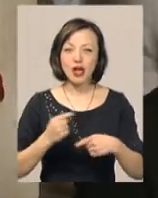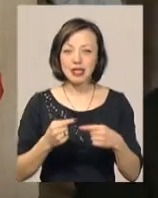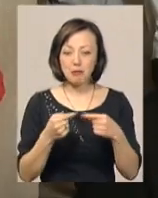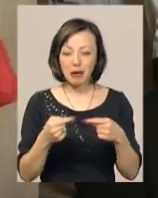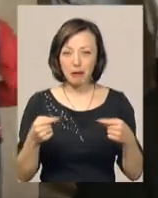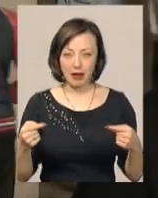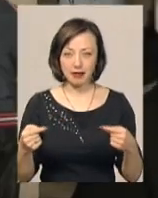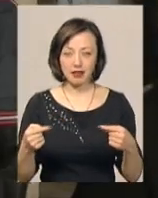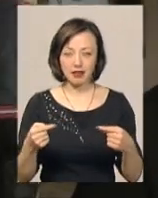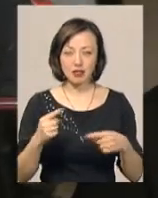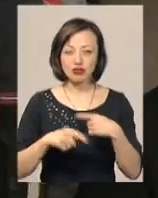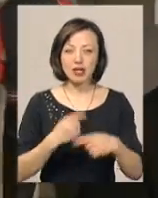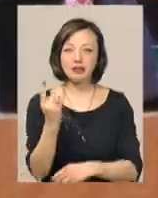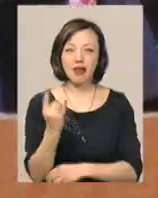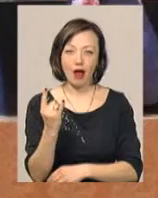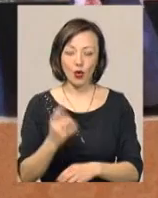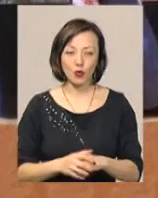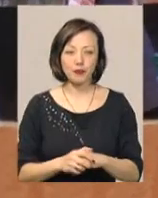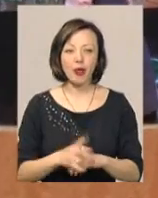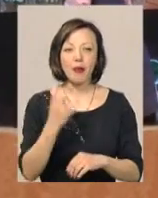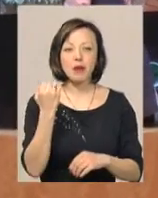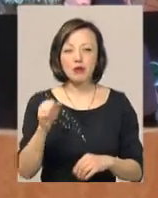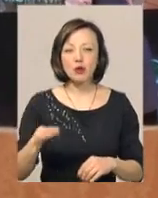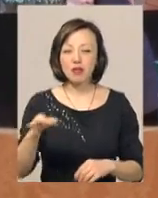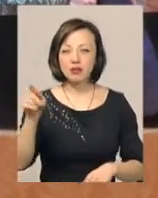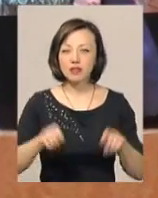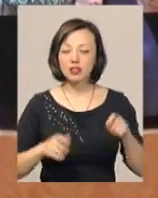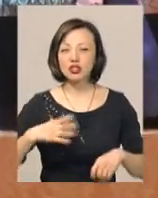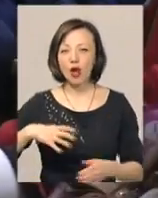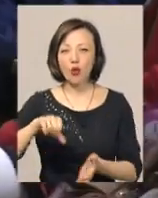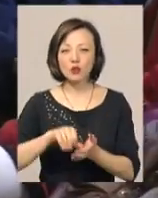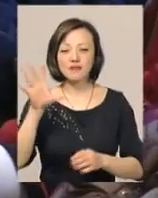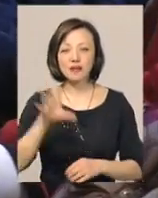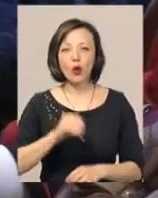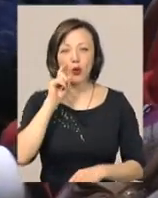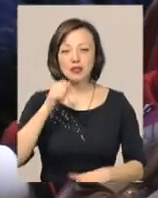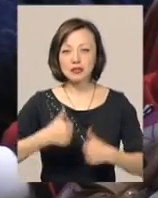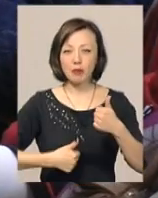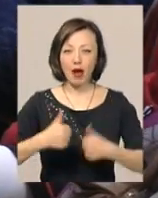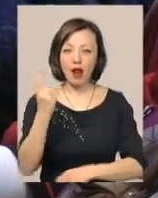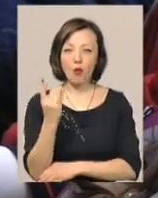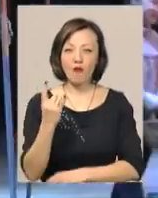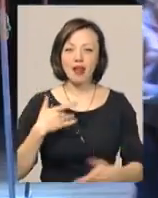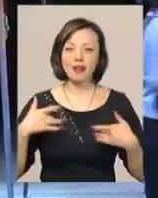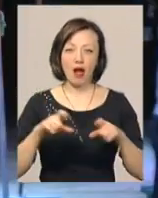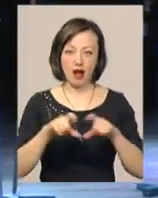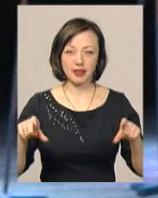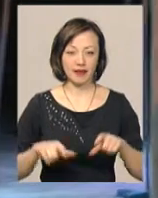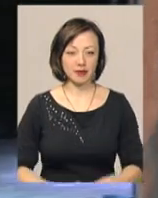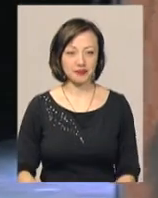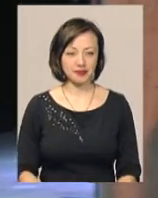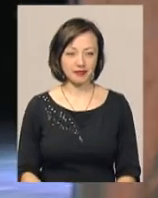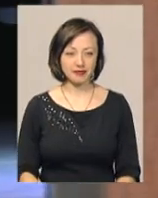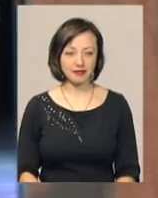предмет, через ляльку. На переможці обласного фестивалю чекає участь у всеукраїнських змаганнях лялькових театрів. Тетяна